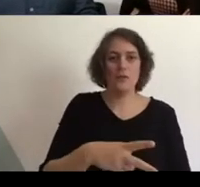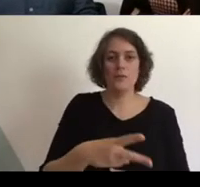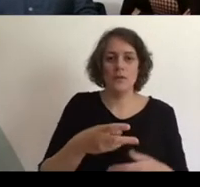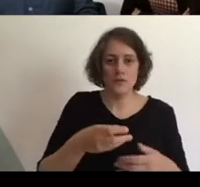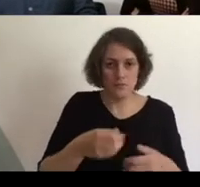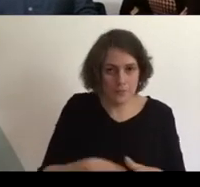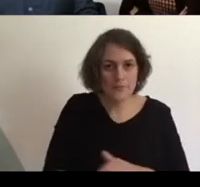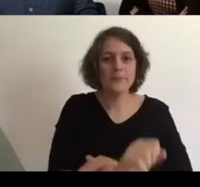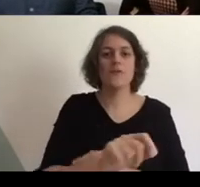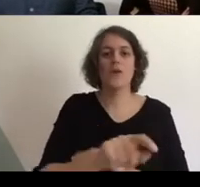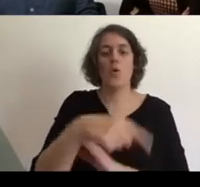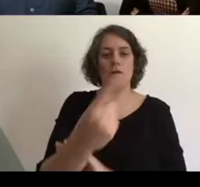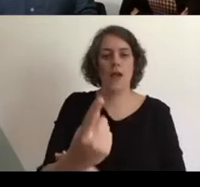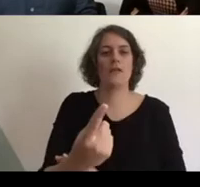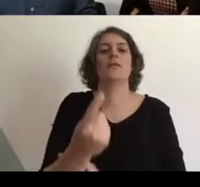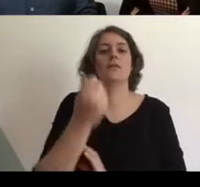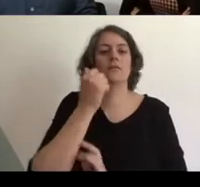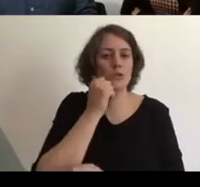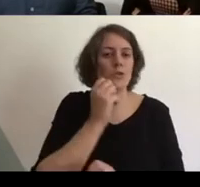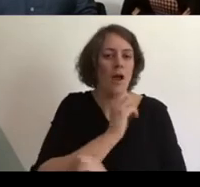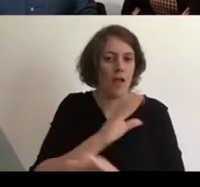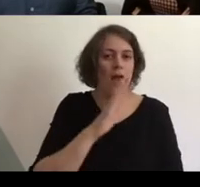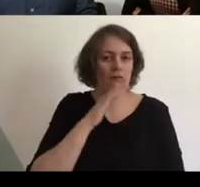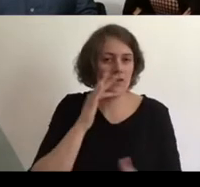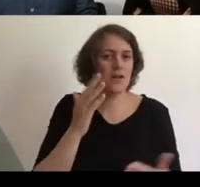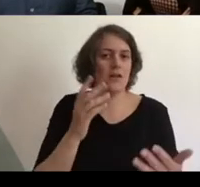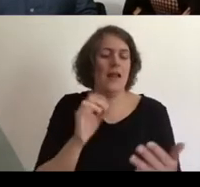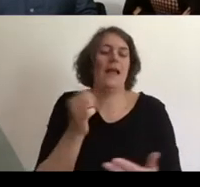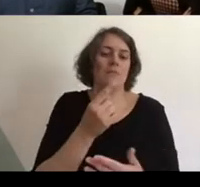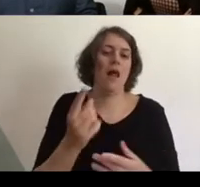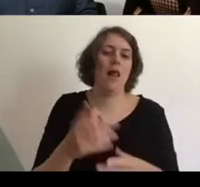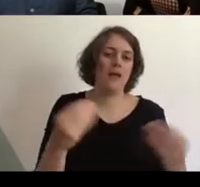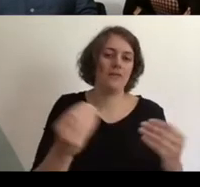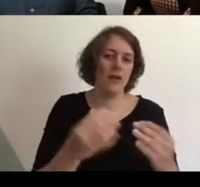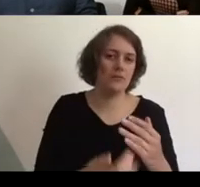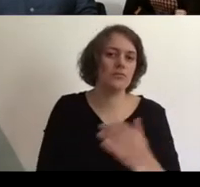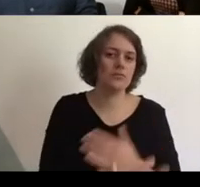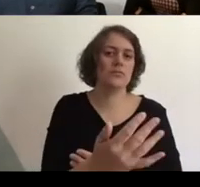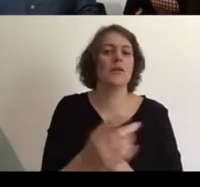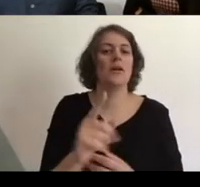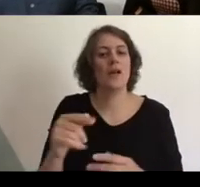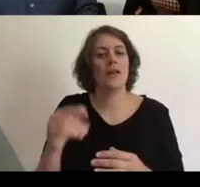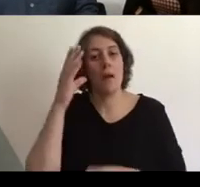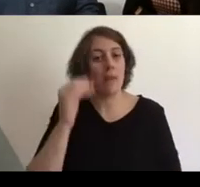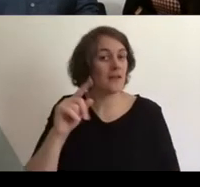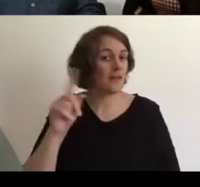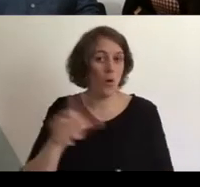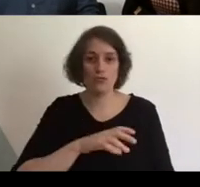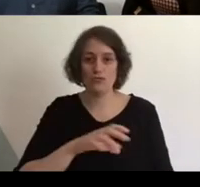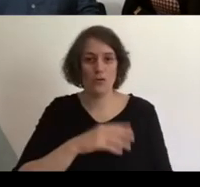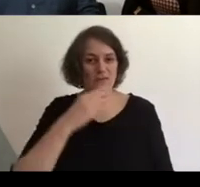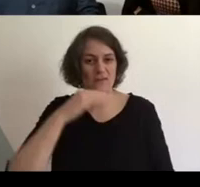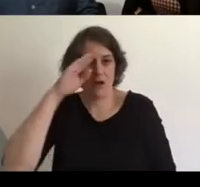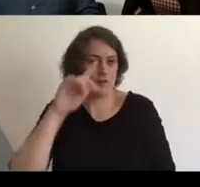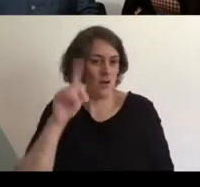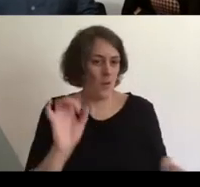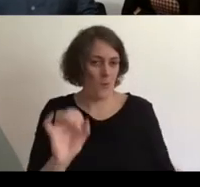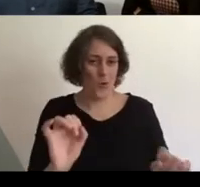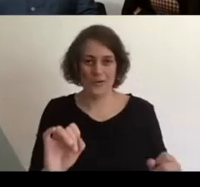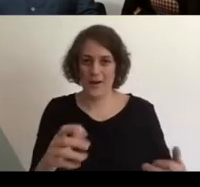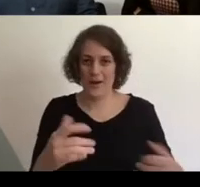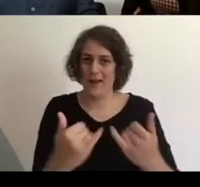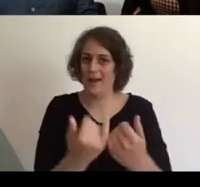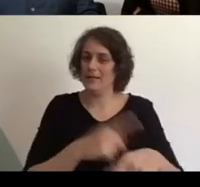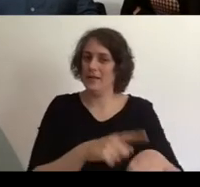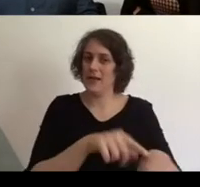ist. Natürlich ist die Mutter wahrscheinlich erstmal ein Jahr auf jeden Fall weg, aber es kommt ja auch immer mehr, dass Väter